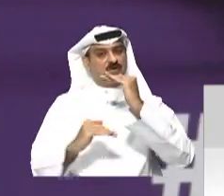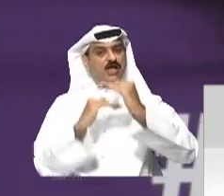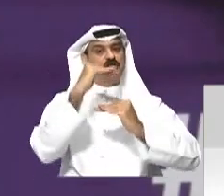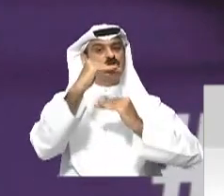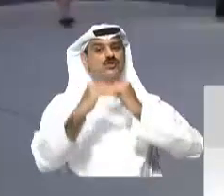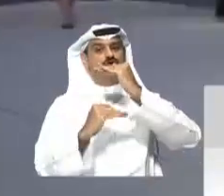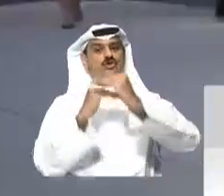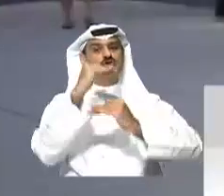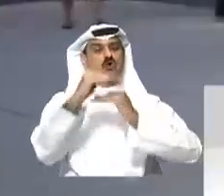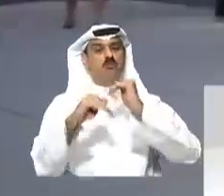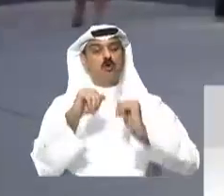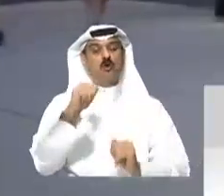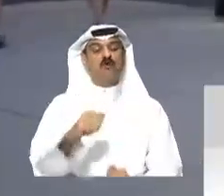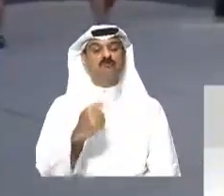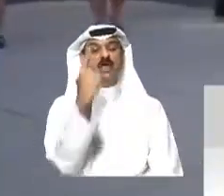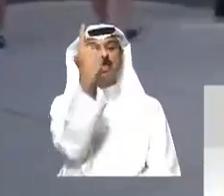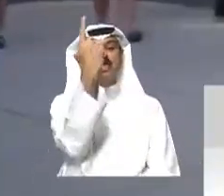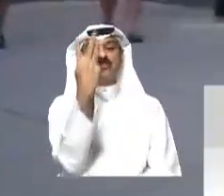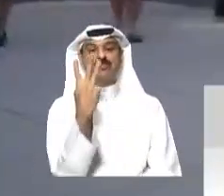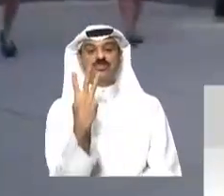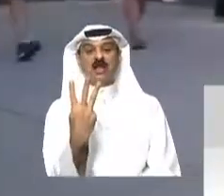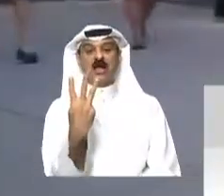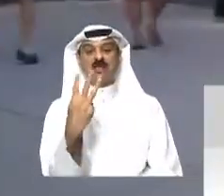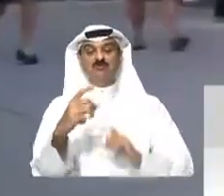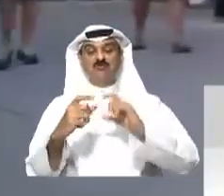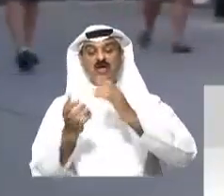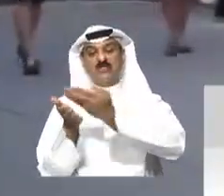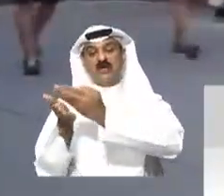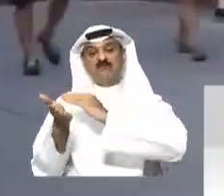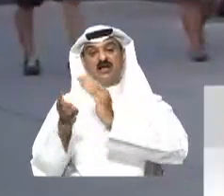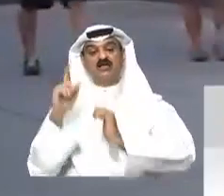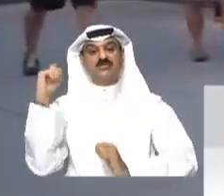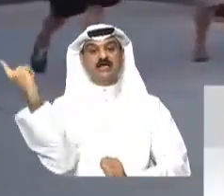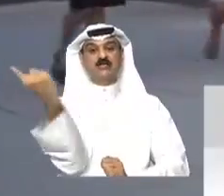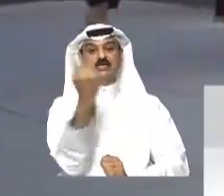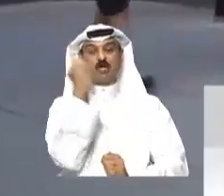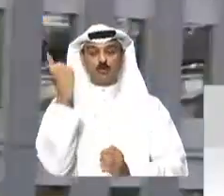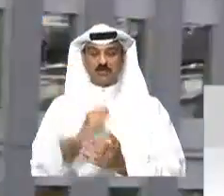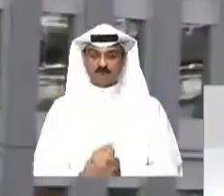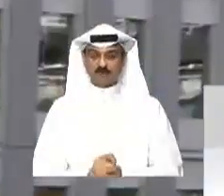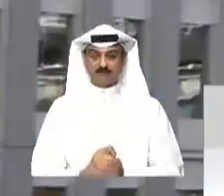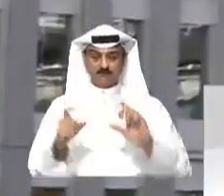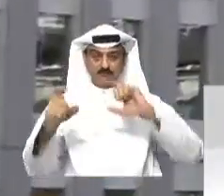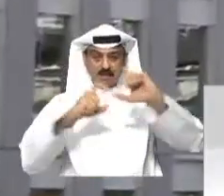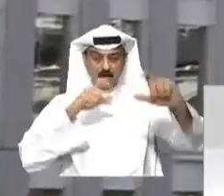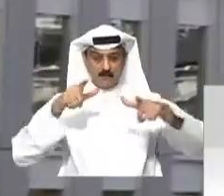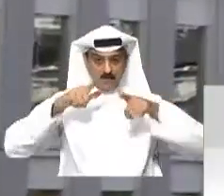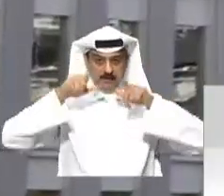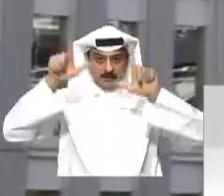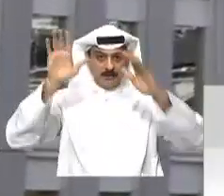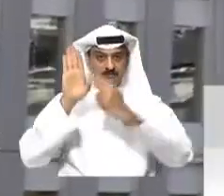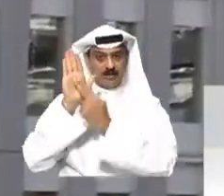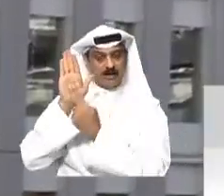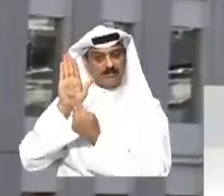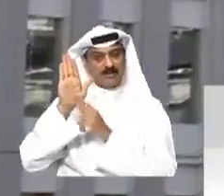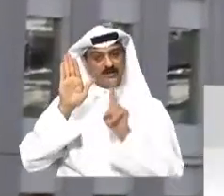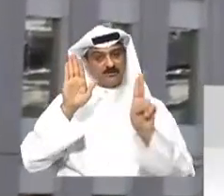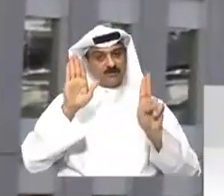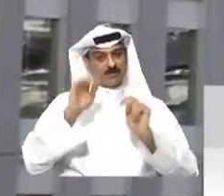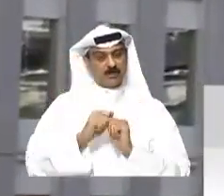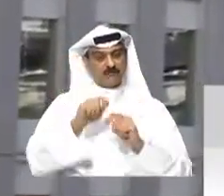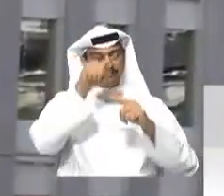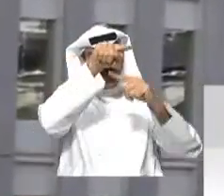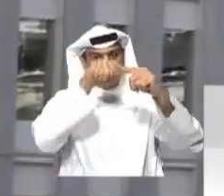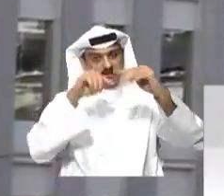لنحو ثلثي الاقتصادات النابيه ورجح البنك في تقريره صادر مؤخرا ان تصل نسبه